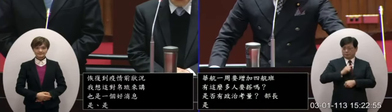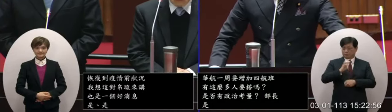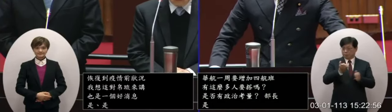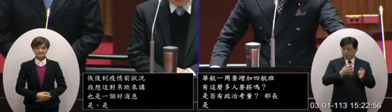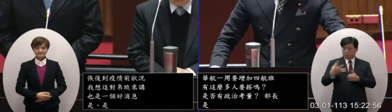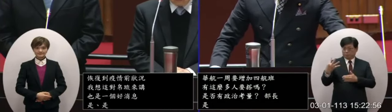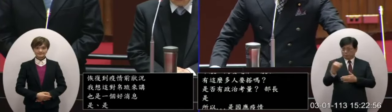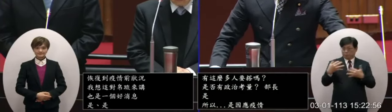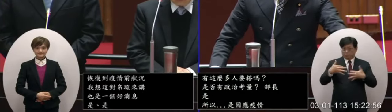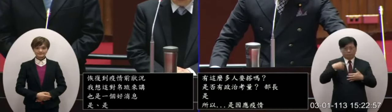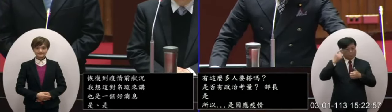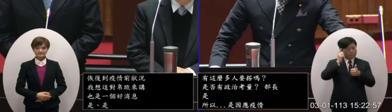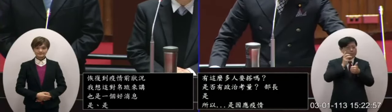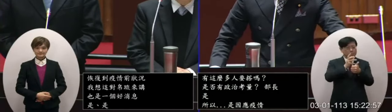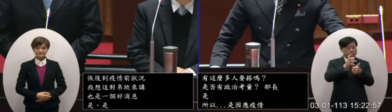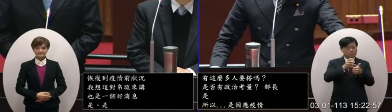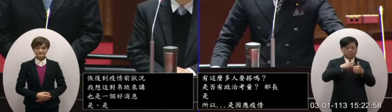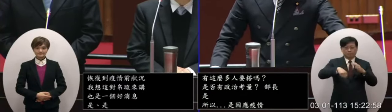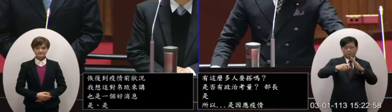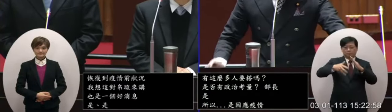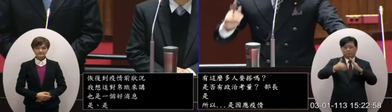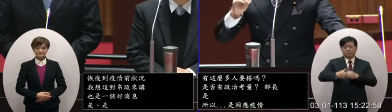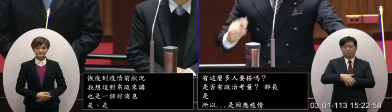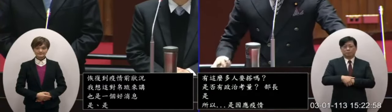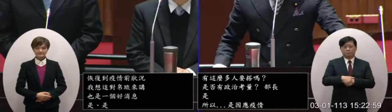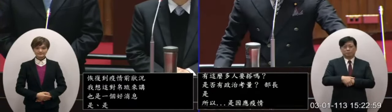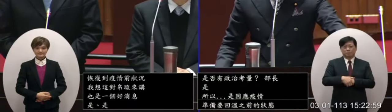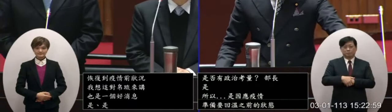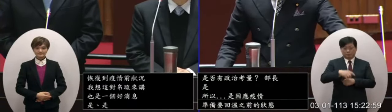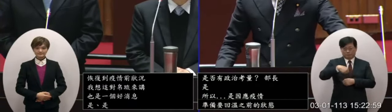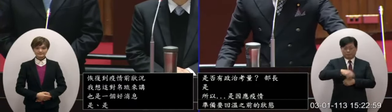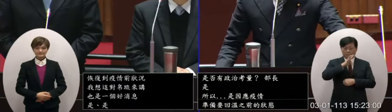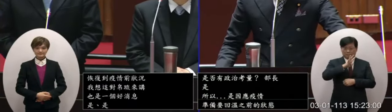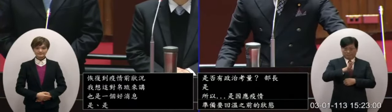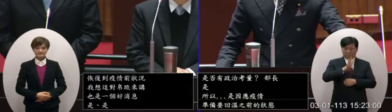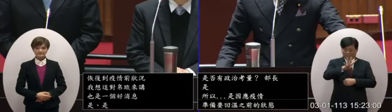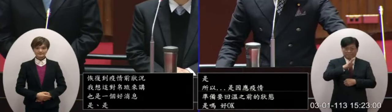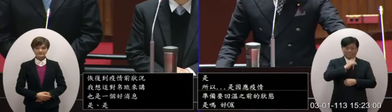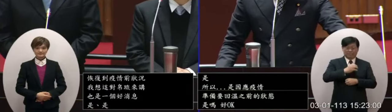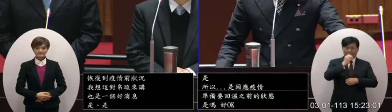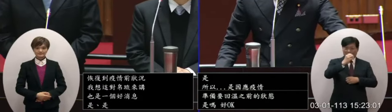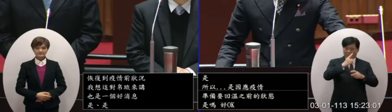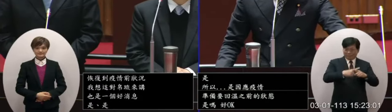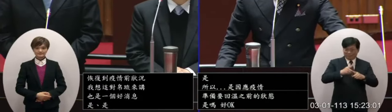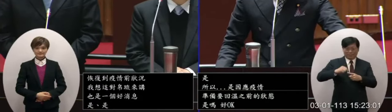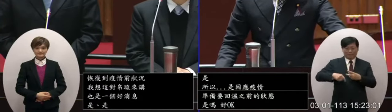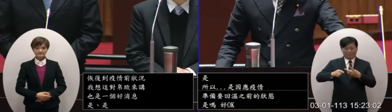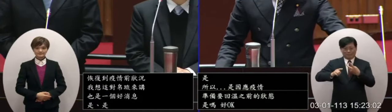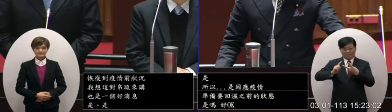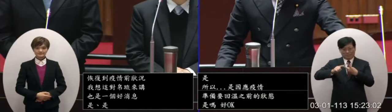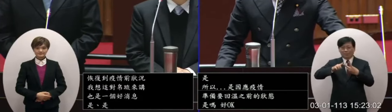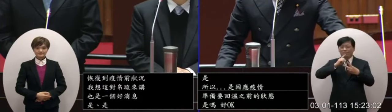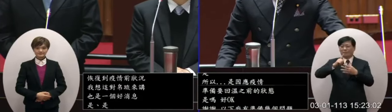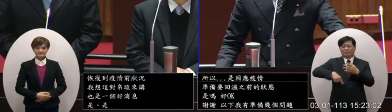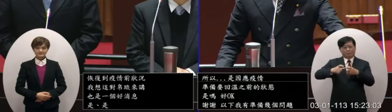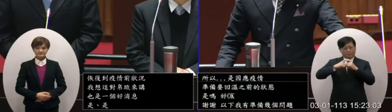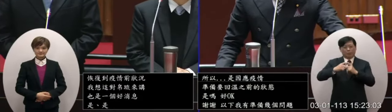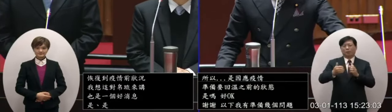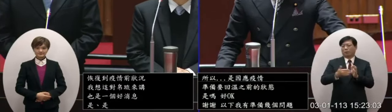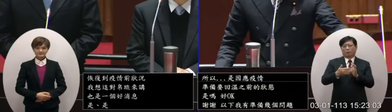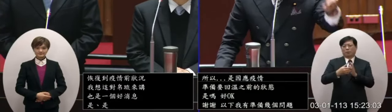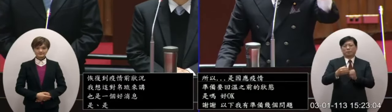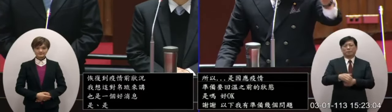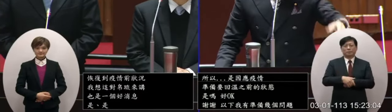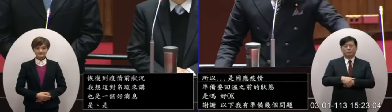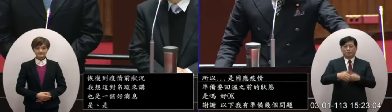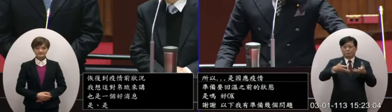备几个问题想要先询问院长，其中4个是是非题啦，那其中一题是简答题，请院长简单的回答我就可以